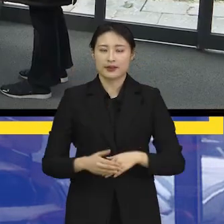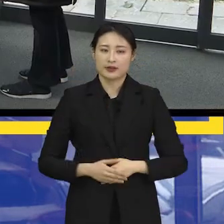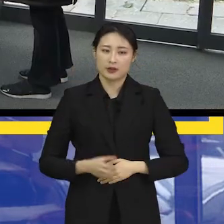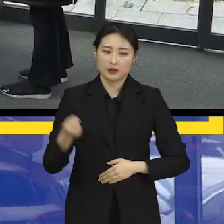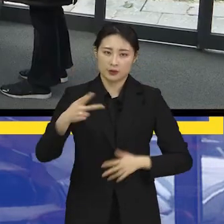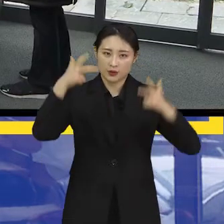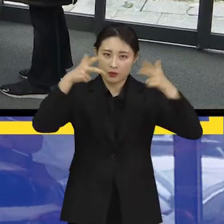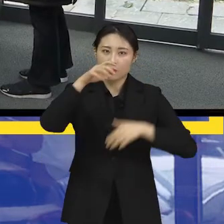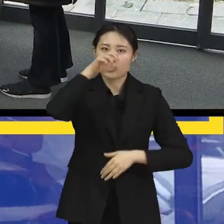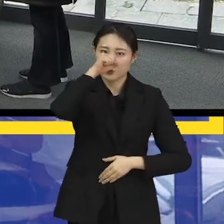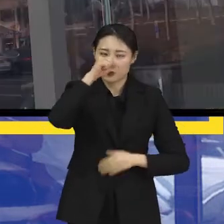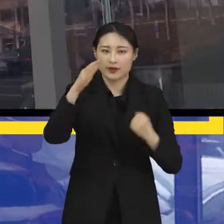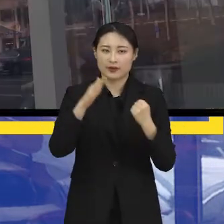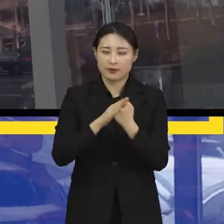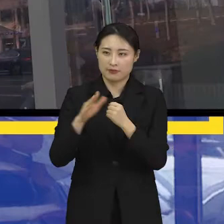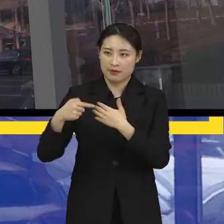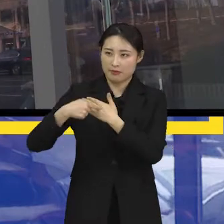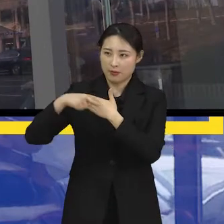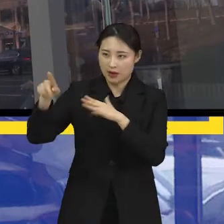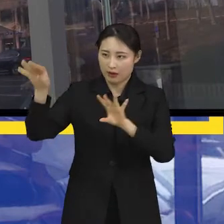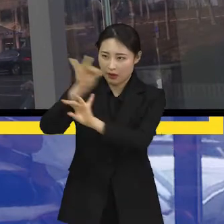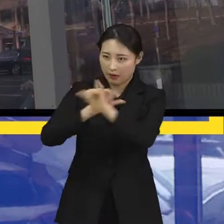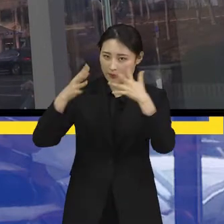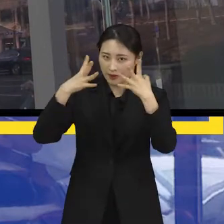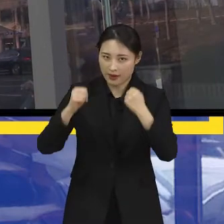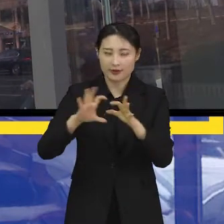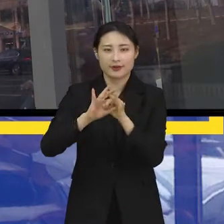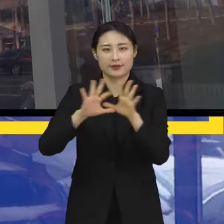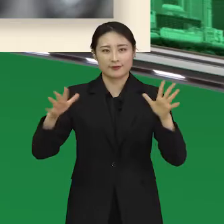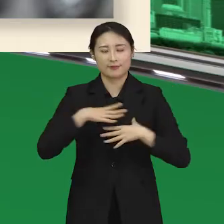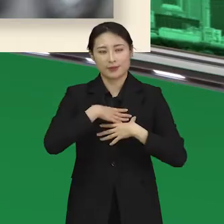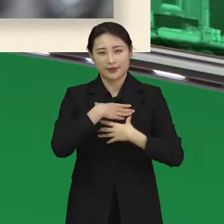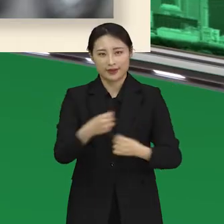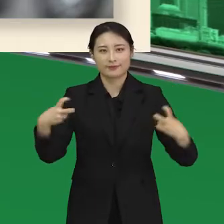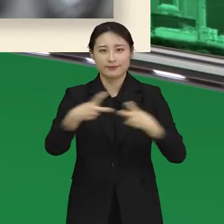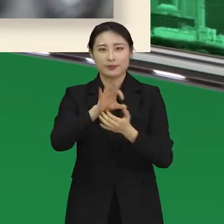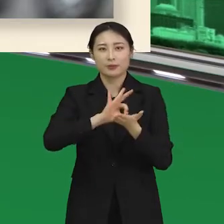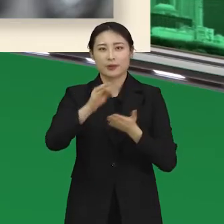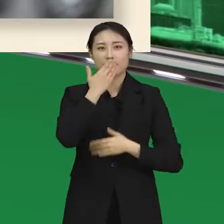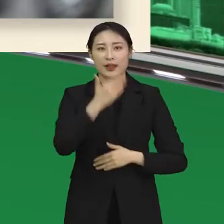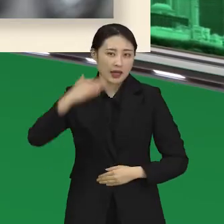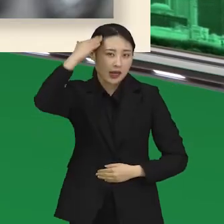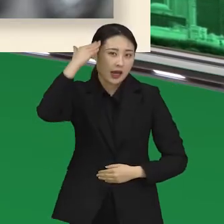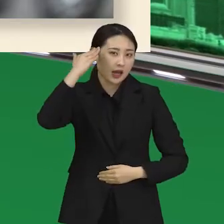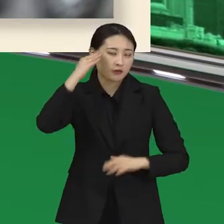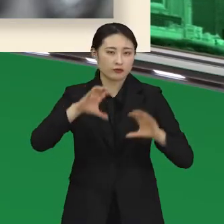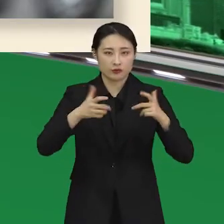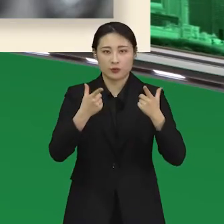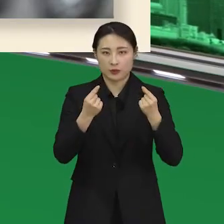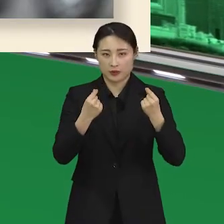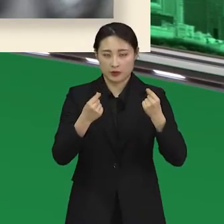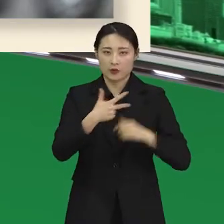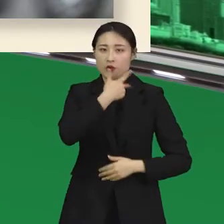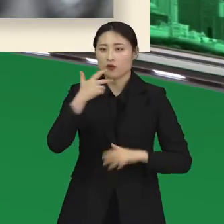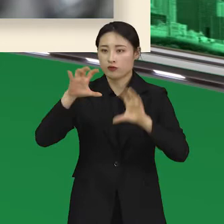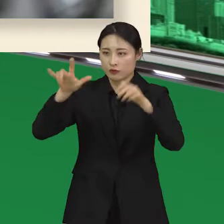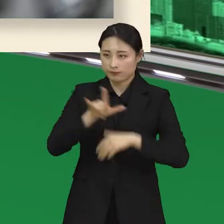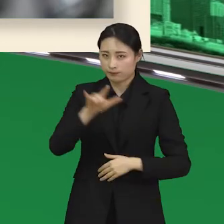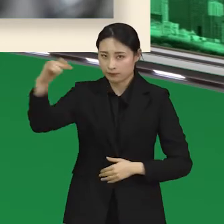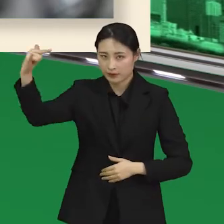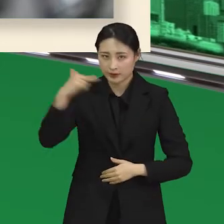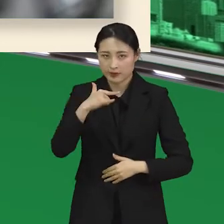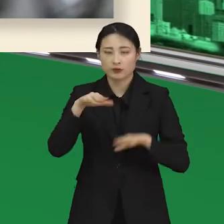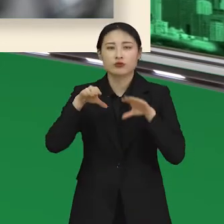환경에 관계없이 쾌적하게 대중교통을 이용할 수 있도록 했습니다. 우리나라도 영국발 항공편 운항을